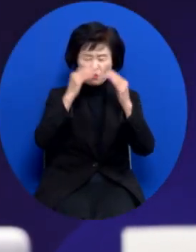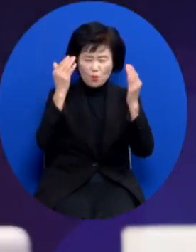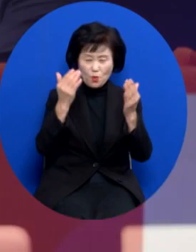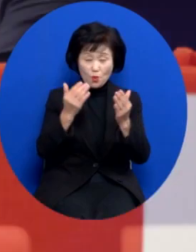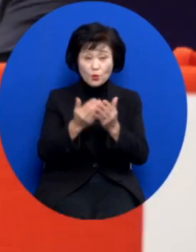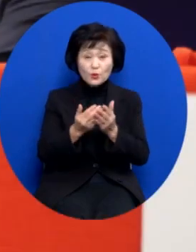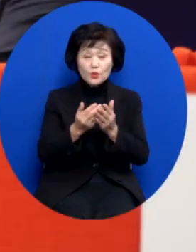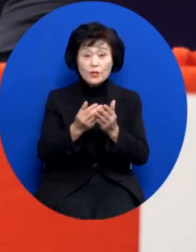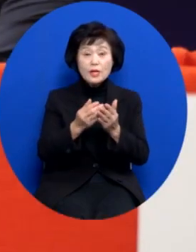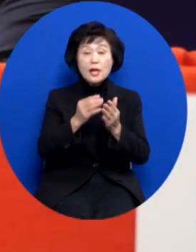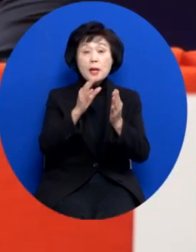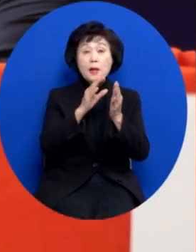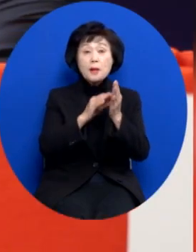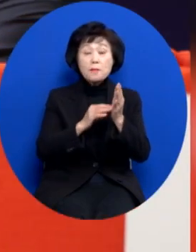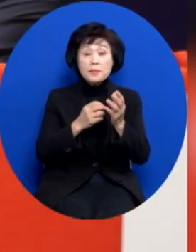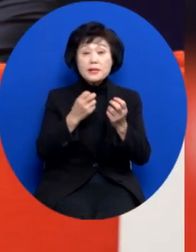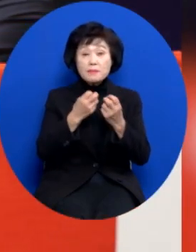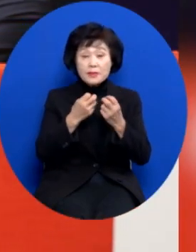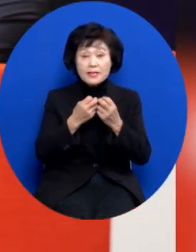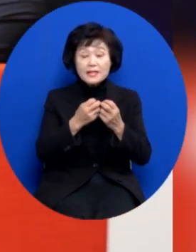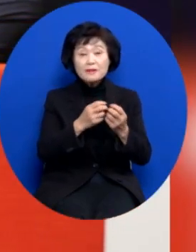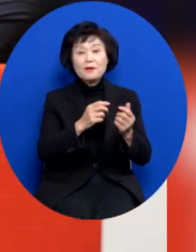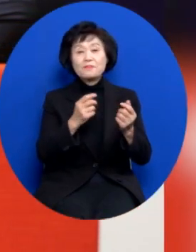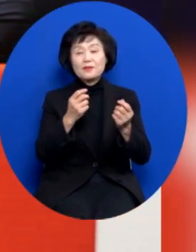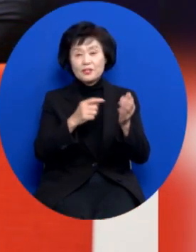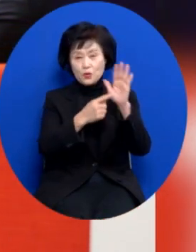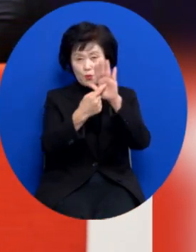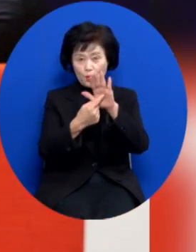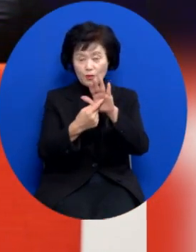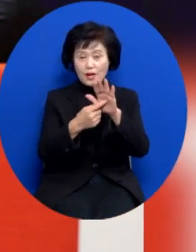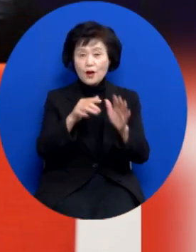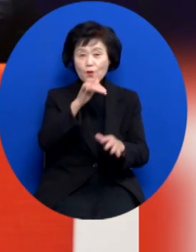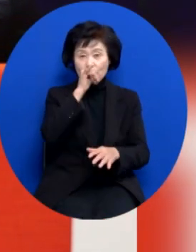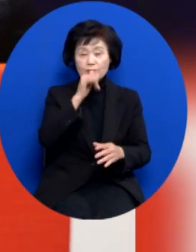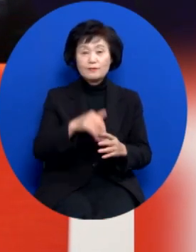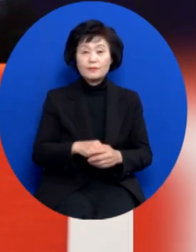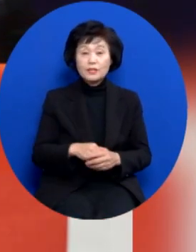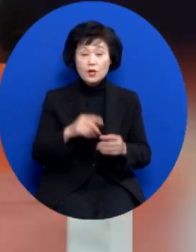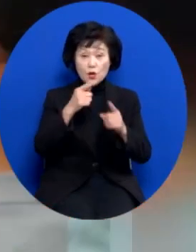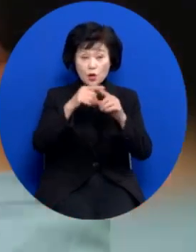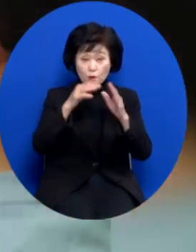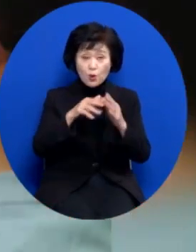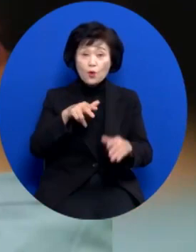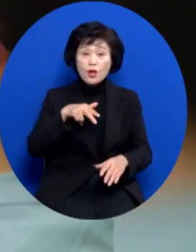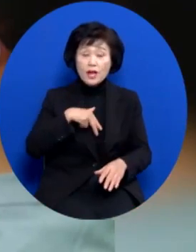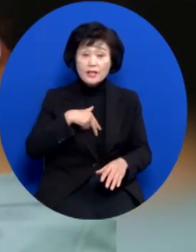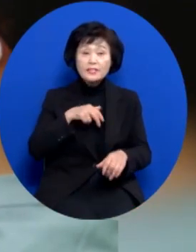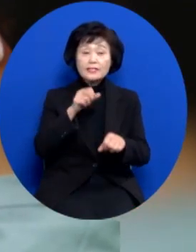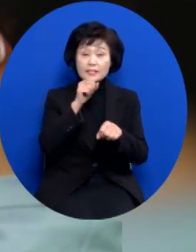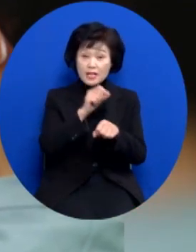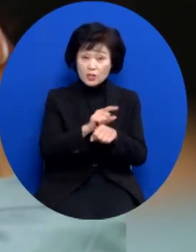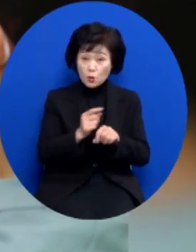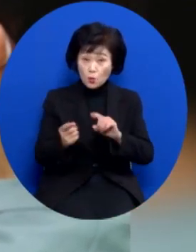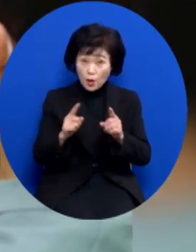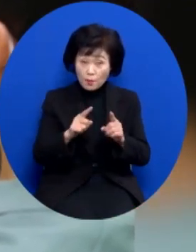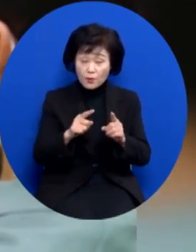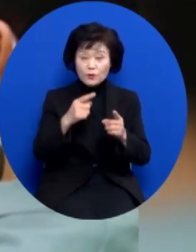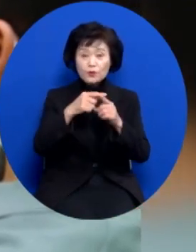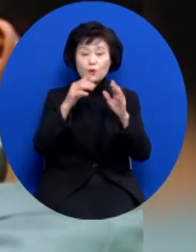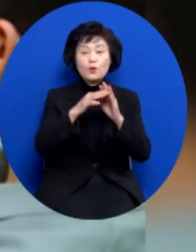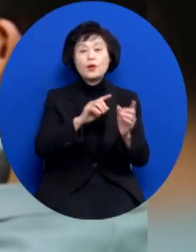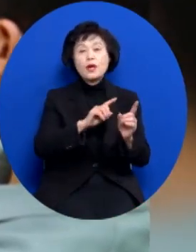공개하고 노하우를 전했습니다 한성교회 도원욱 목사는 교회 정체성의 회복이 곧 교회 회복으로